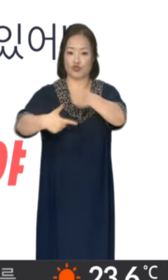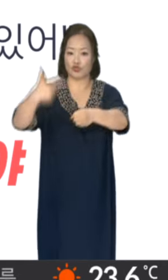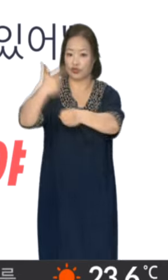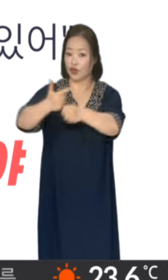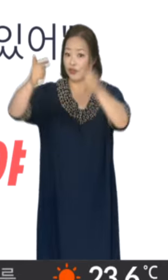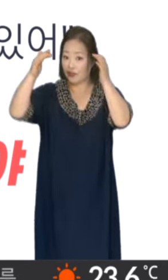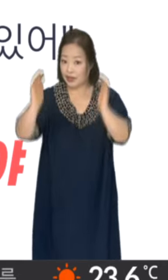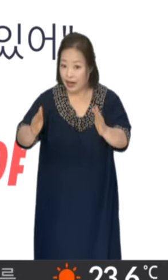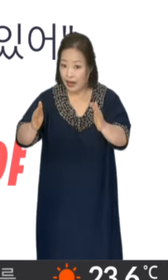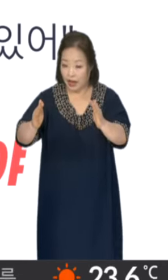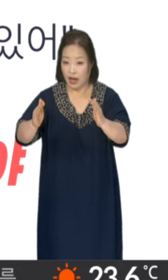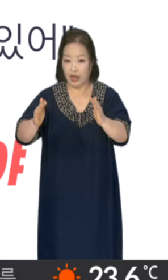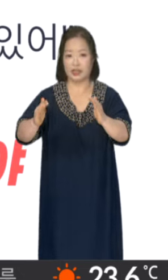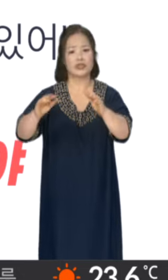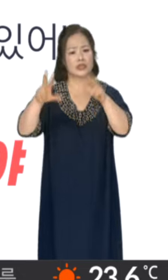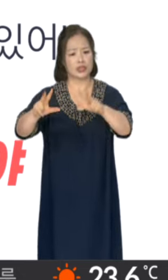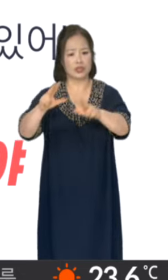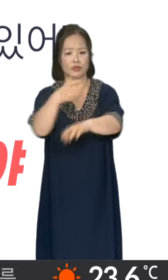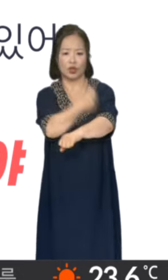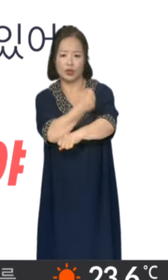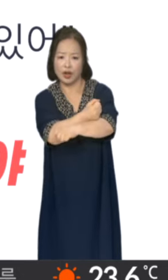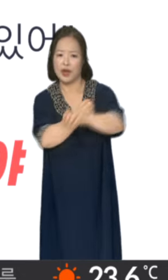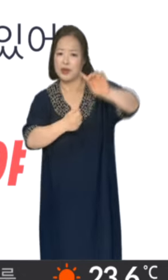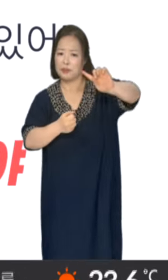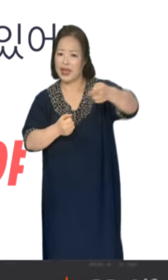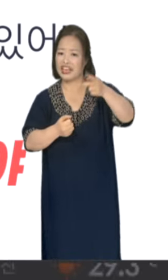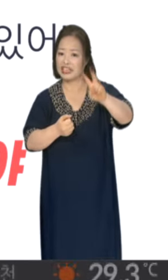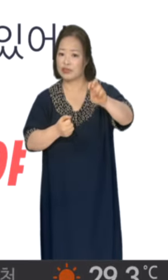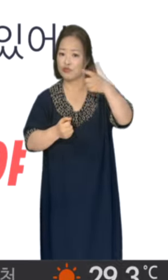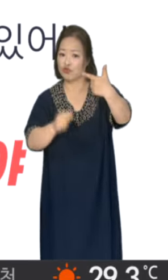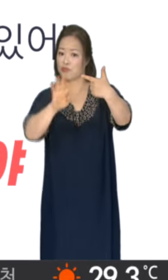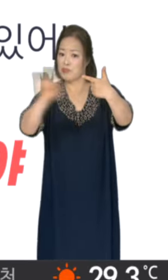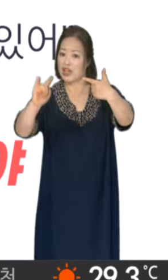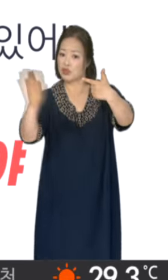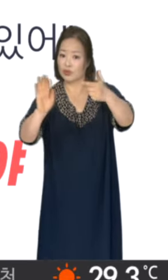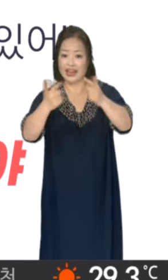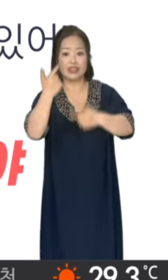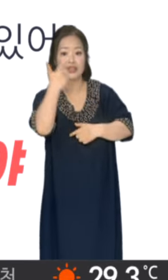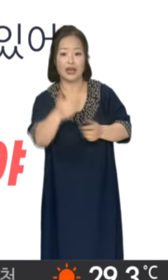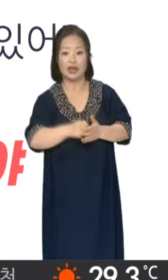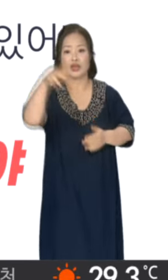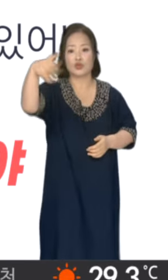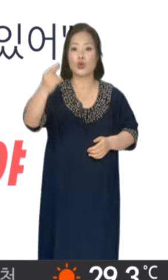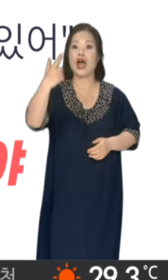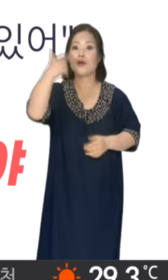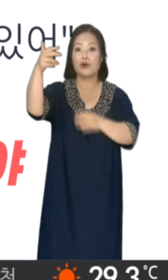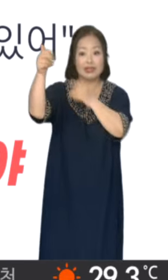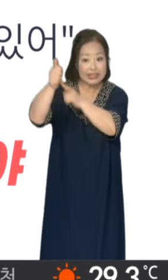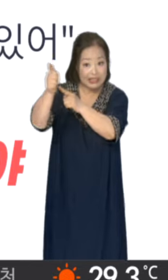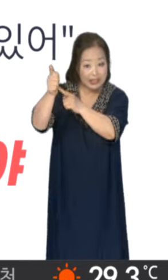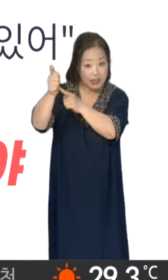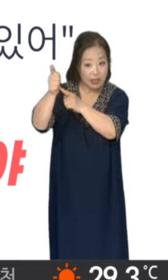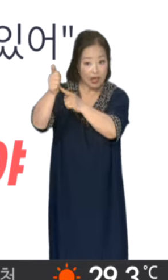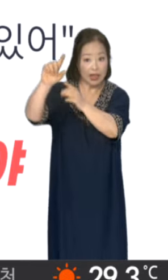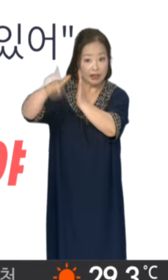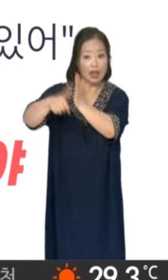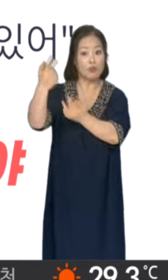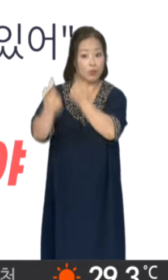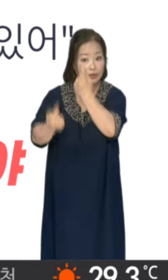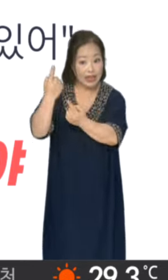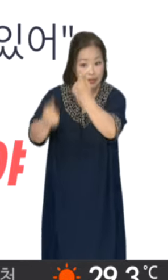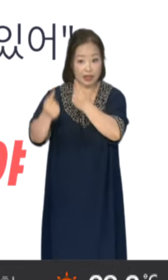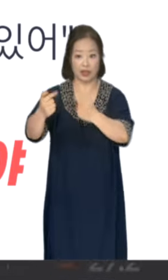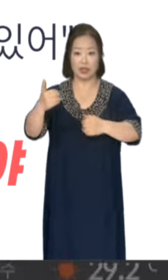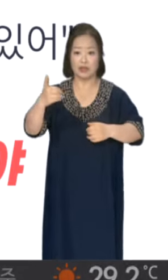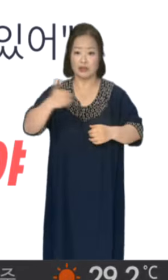상 승부는 160배 달한다고 봐야 한다며 최종현 선대회장의 기업은 125배 비교해 최회장의 기어가